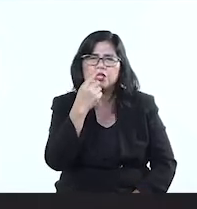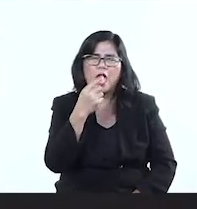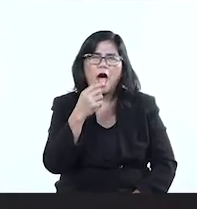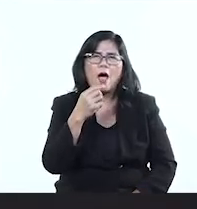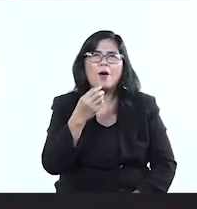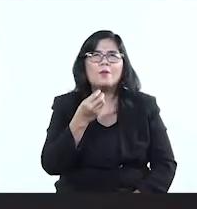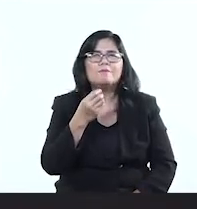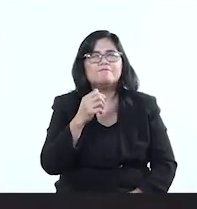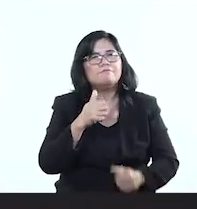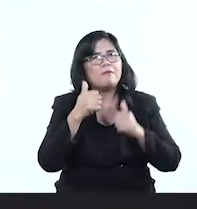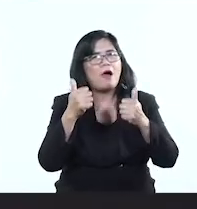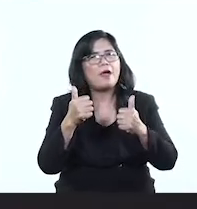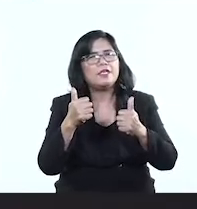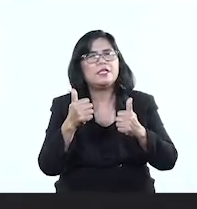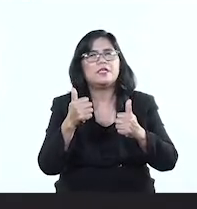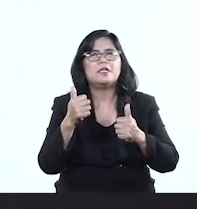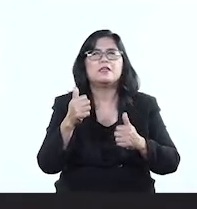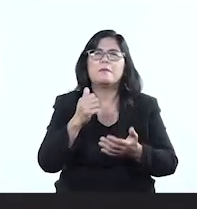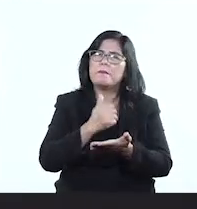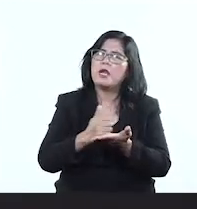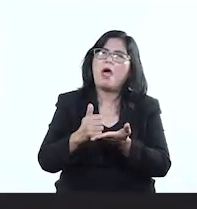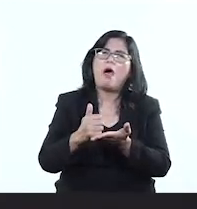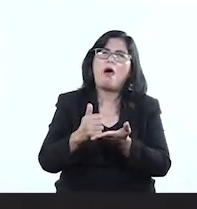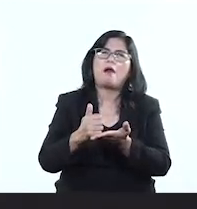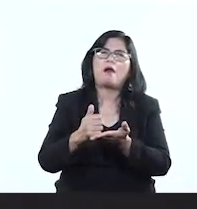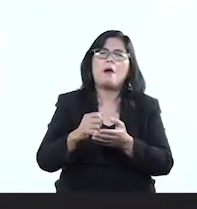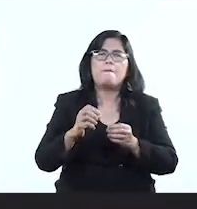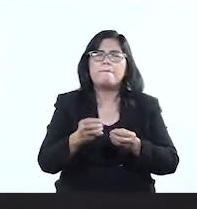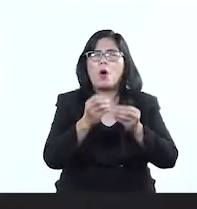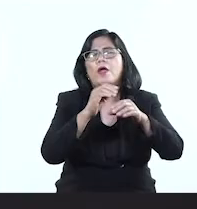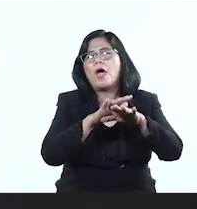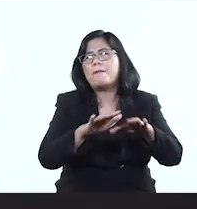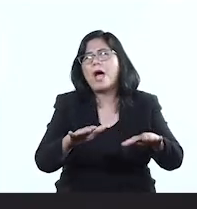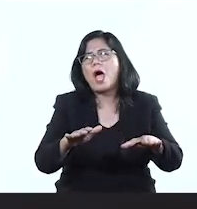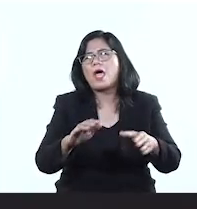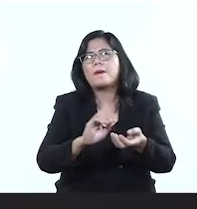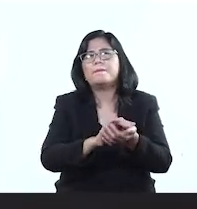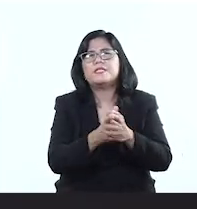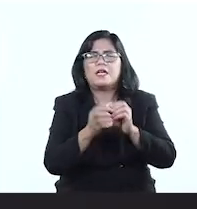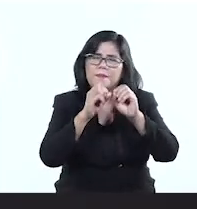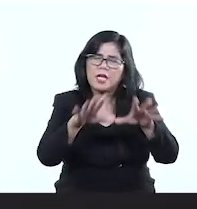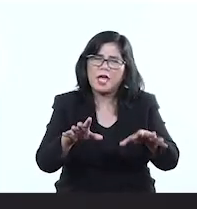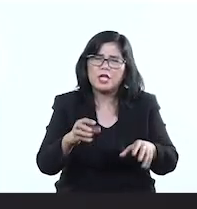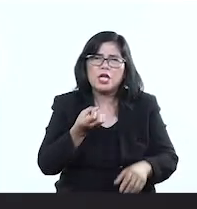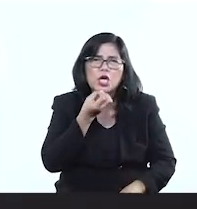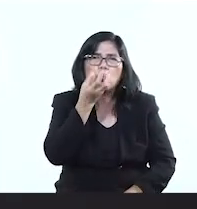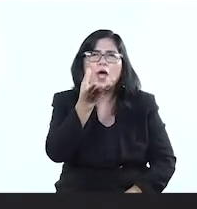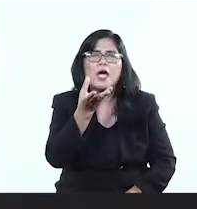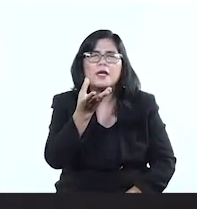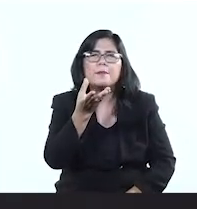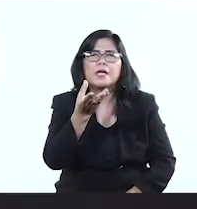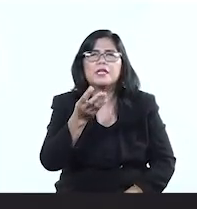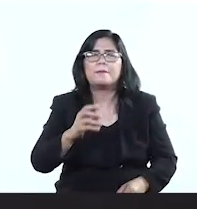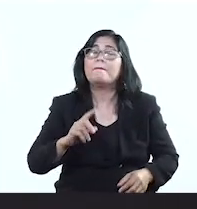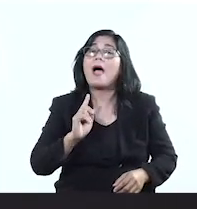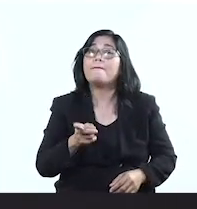memuliakan Kristus hanya apa yang benar hanya Apa yang membuat damai hanya apa yang menjadi berkat itu yang saya keluarkan perkataan maka